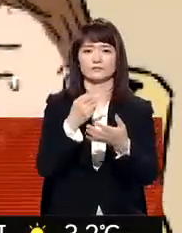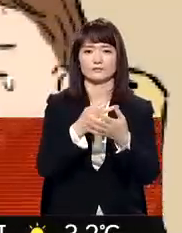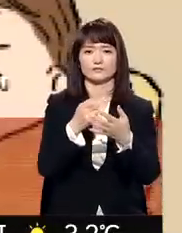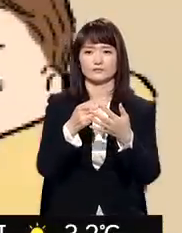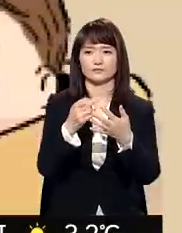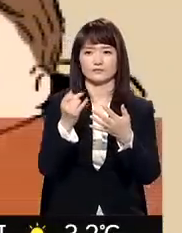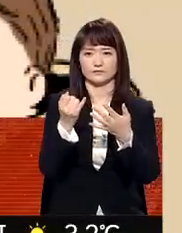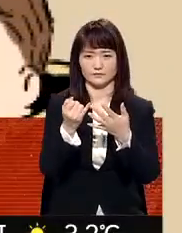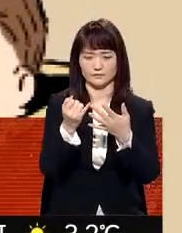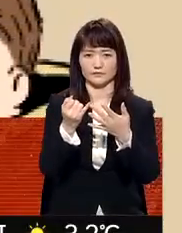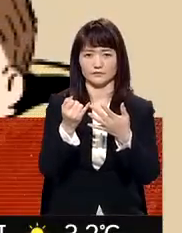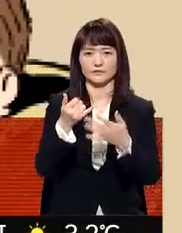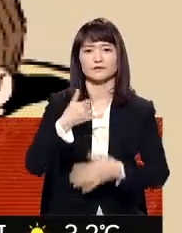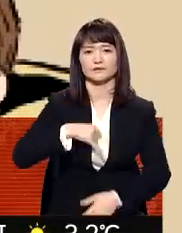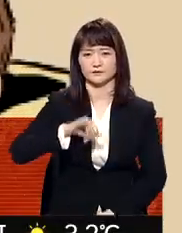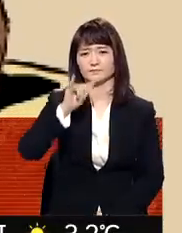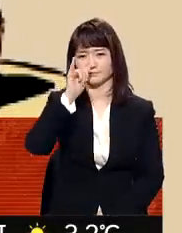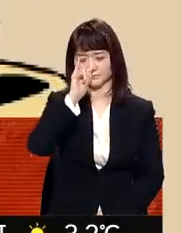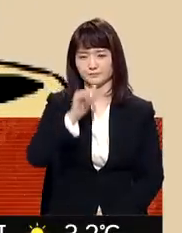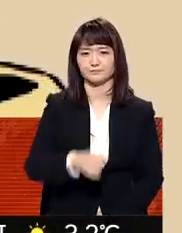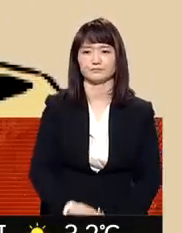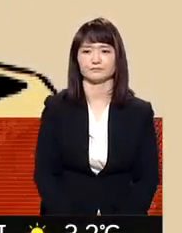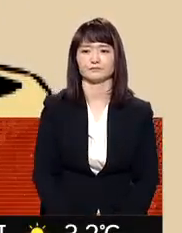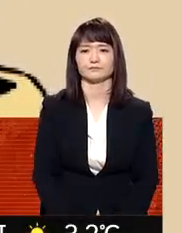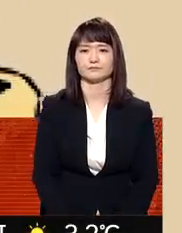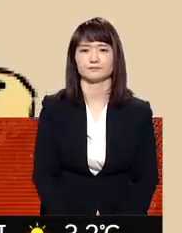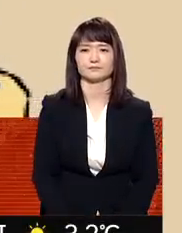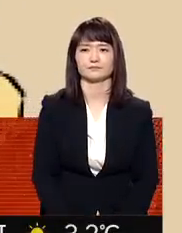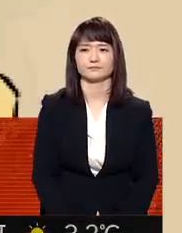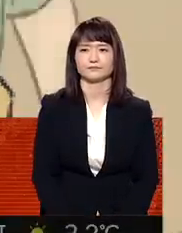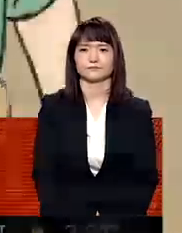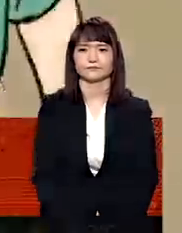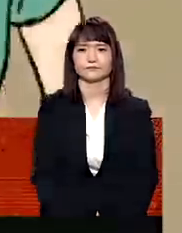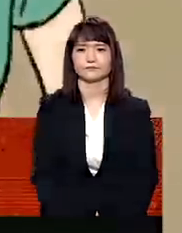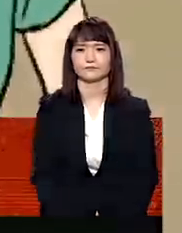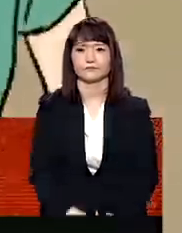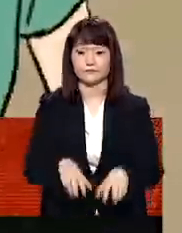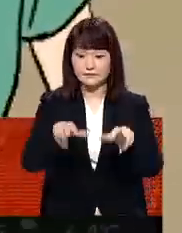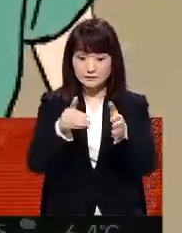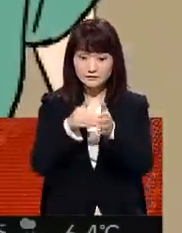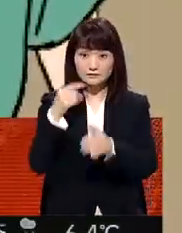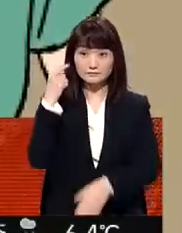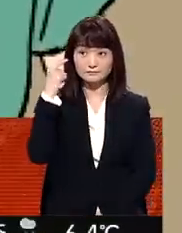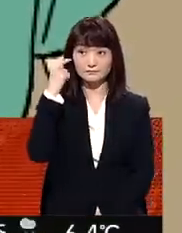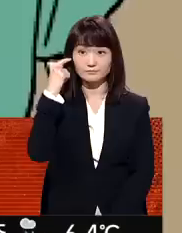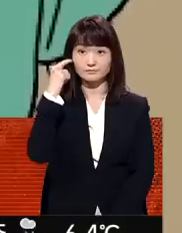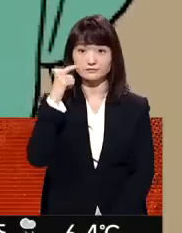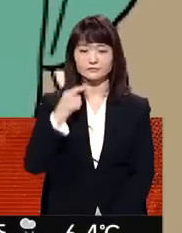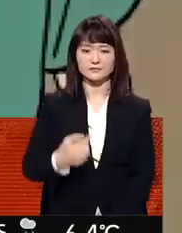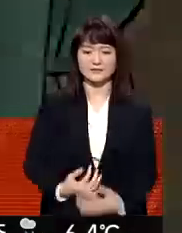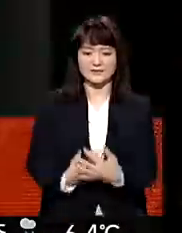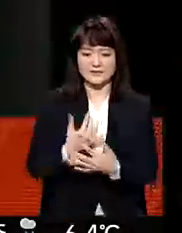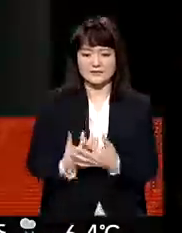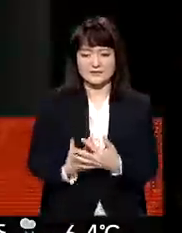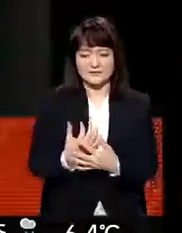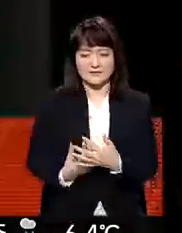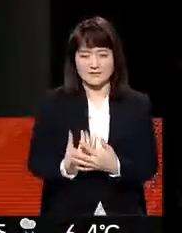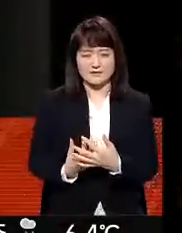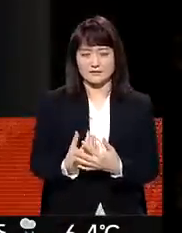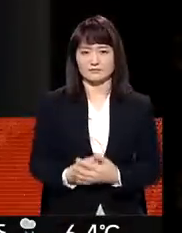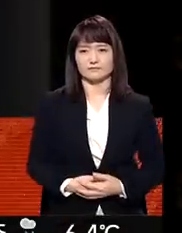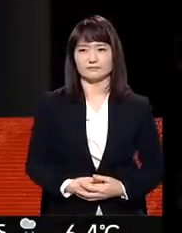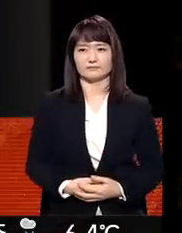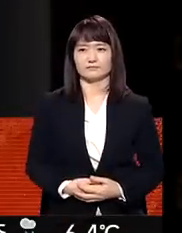있습니다 지금 우리 가족 여러분들 아까 여기까지만 딱 들으신 걸로도 지금 막 부글부글 막 지금 막